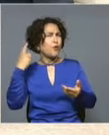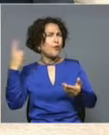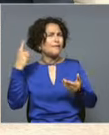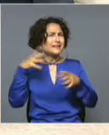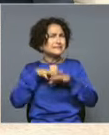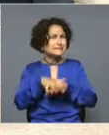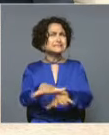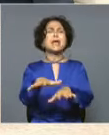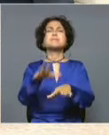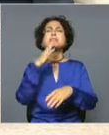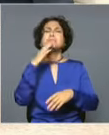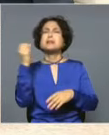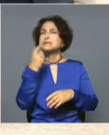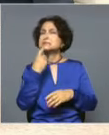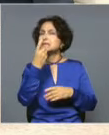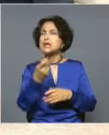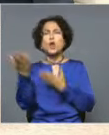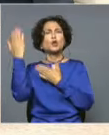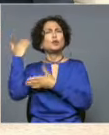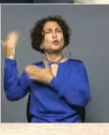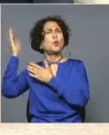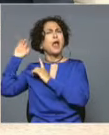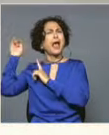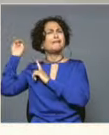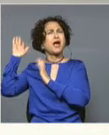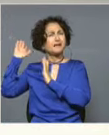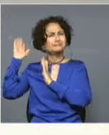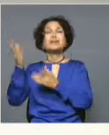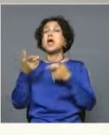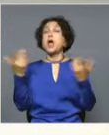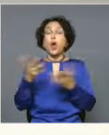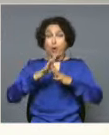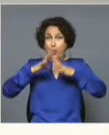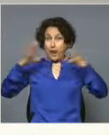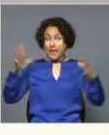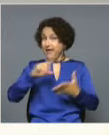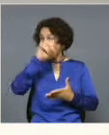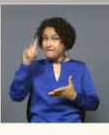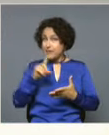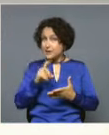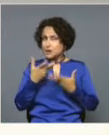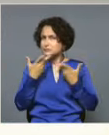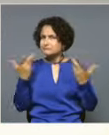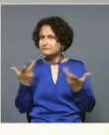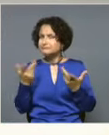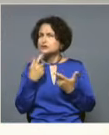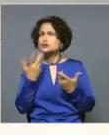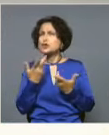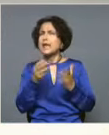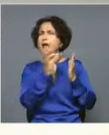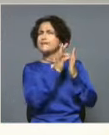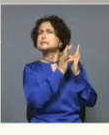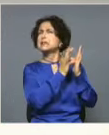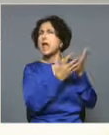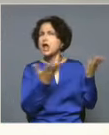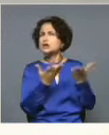на български език, какъвто е бил той тогава. Големия въпрос е защо е била поставена такава задача и защо